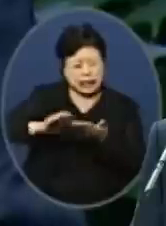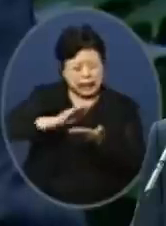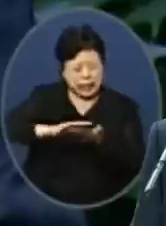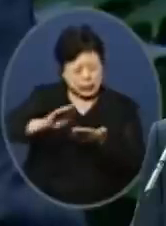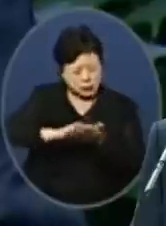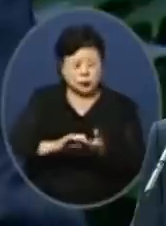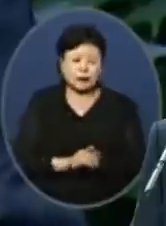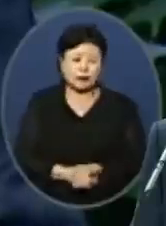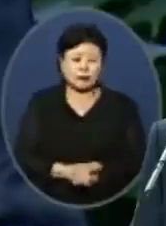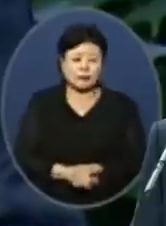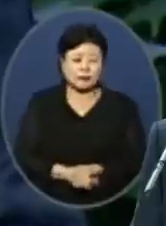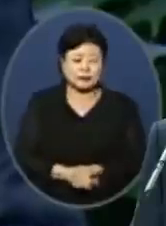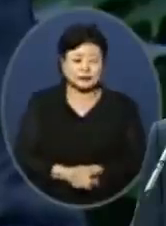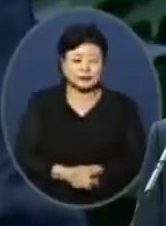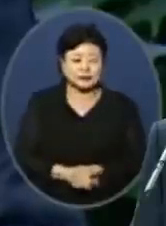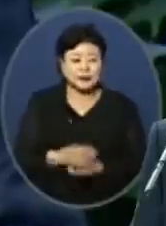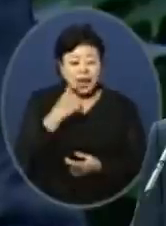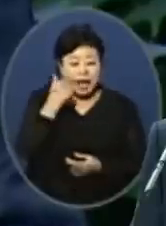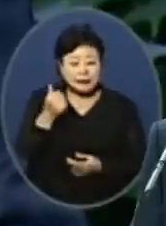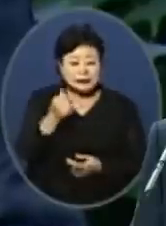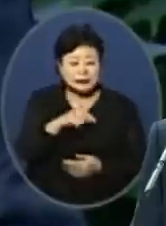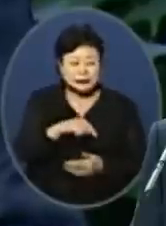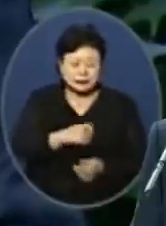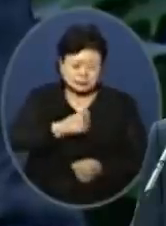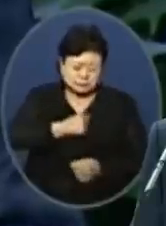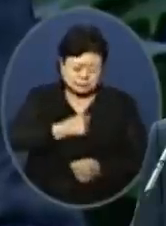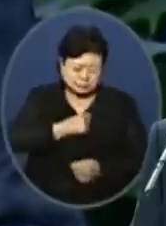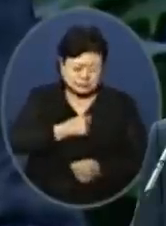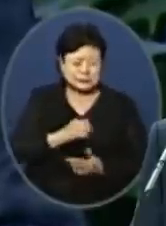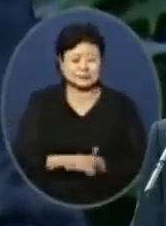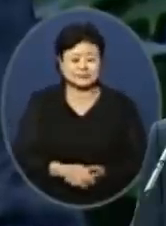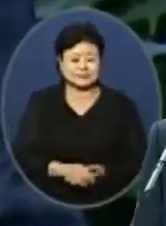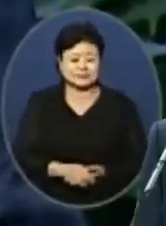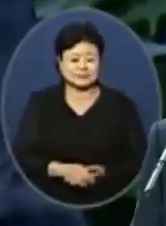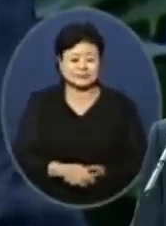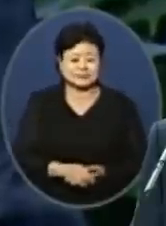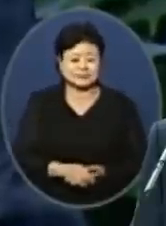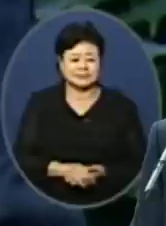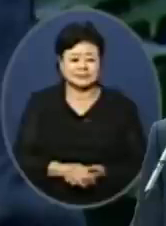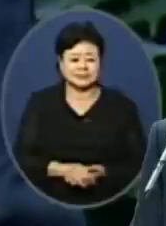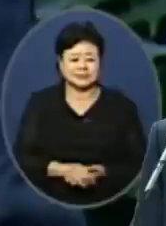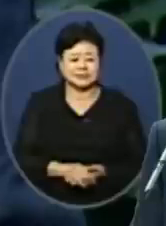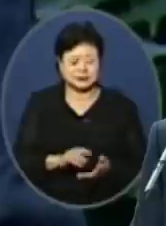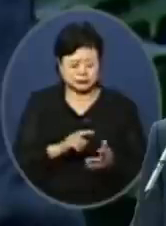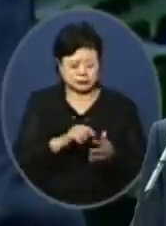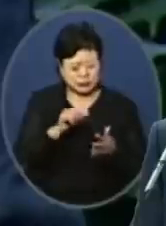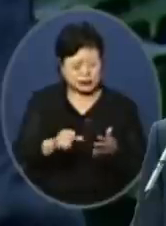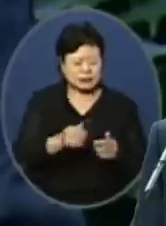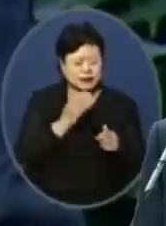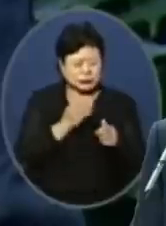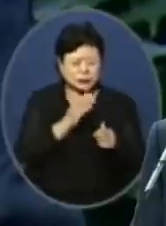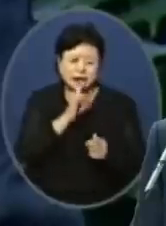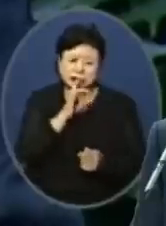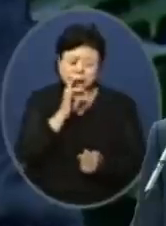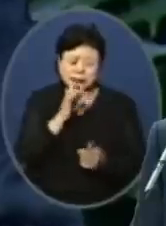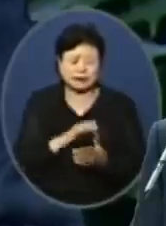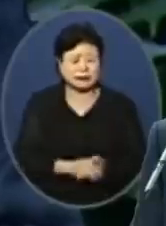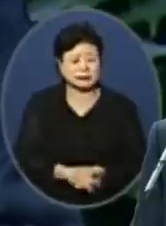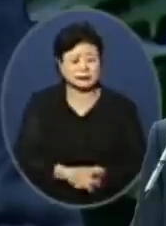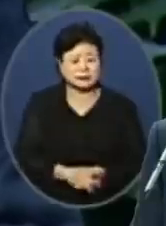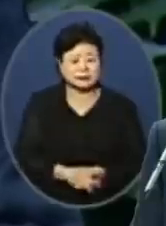허랑방탕하게 써버리고 아버지 속을 속였습니다. 아무리 타일러도 듣지를 않습니다.